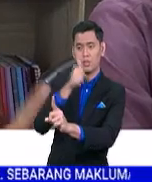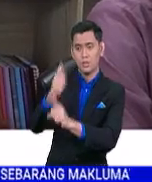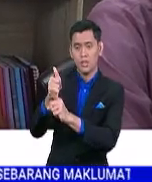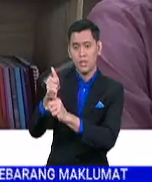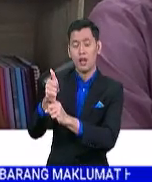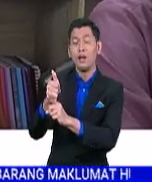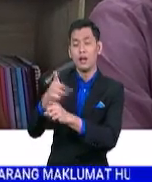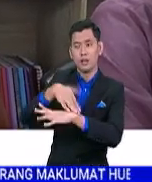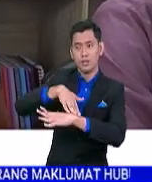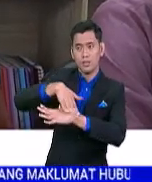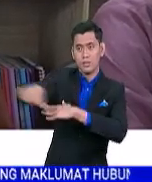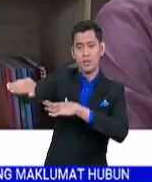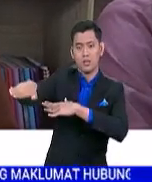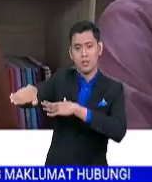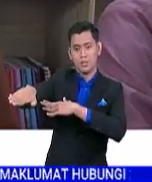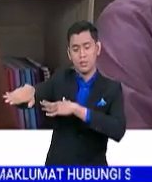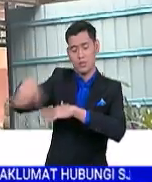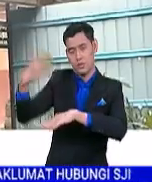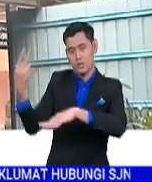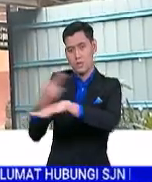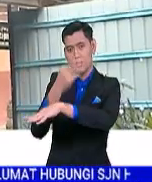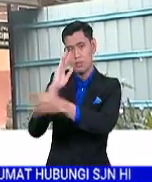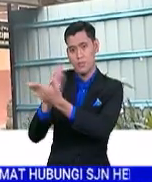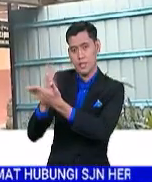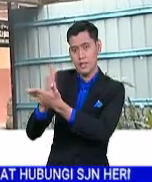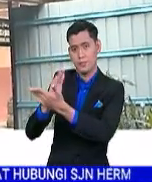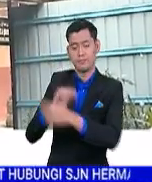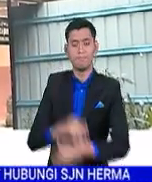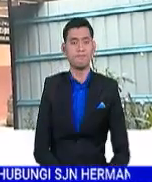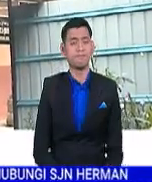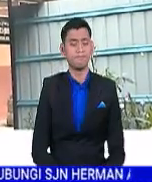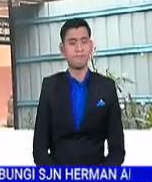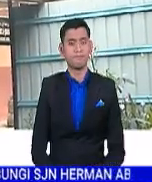bagi satu rumah untuk digunakan sementara.